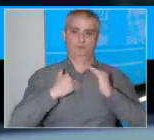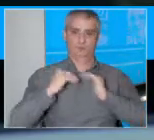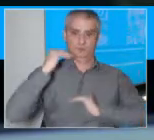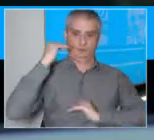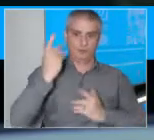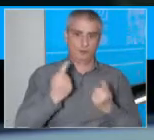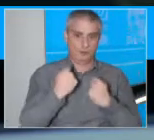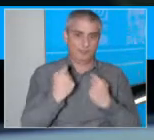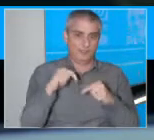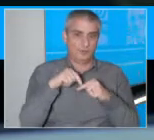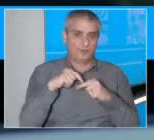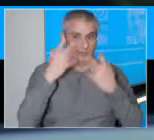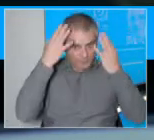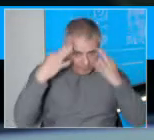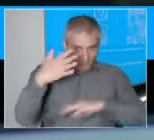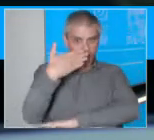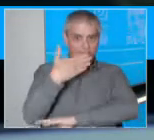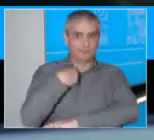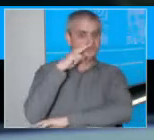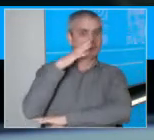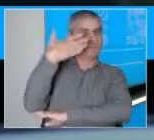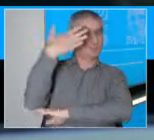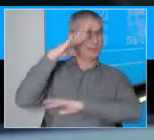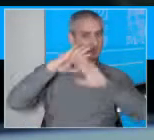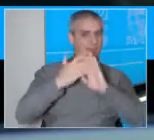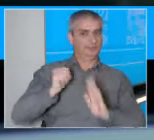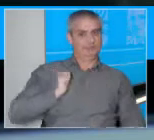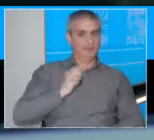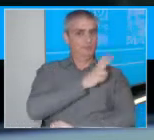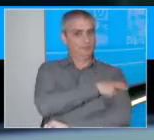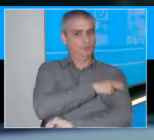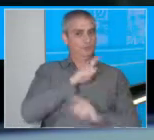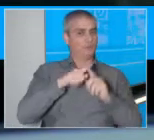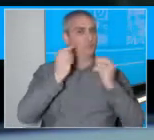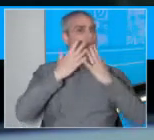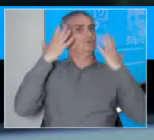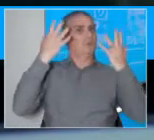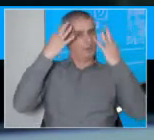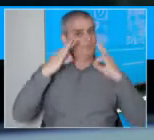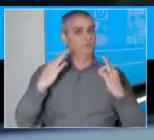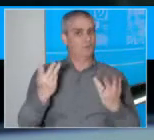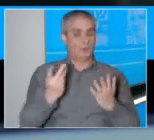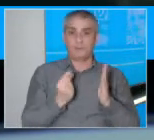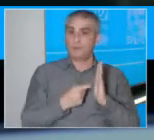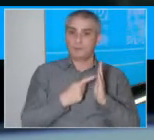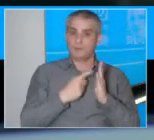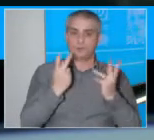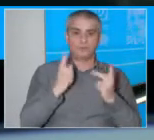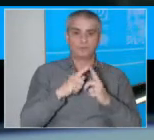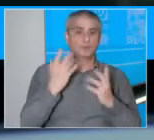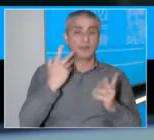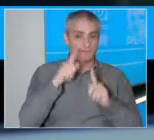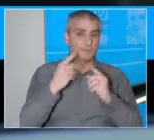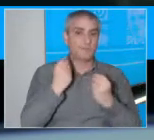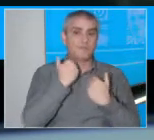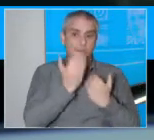בו ובשורש הוא חיובי, הממלכתיות שמסתכלת על המדינה ועל מערכותיה, על הצבא, על המשטרה, כמשהו מאוד גדול. לא פעם נושבות בו רוחות רעות, והוא